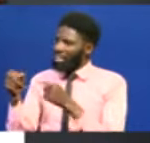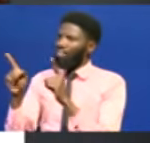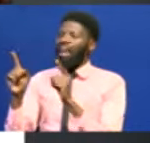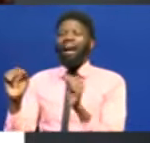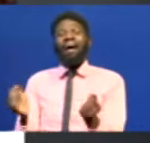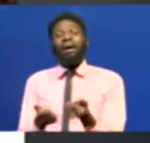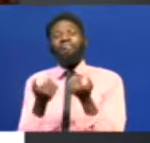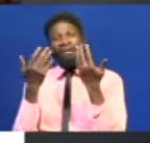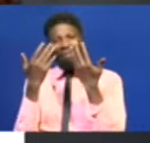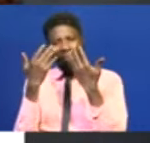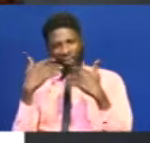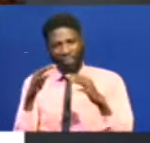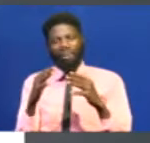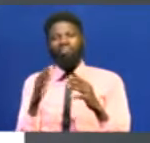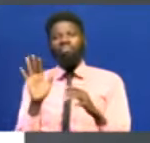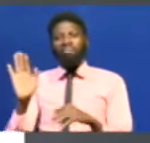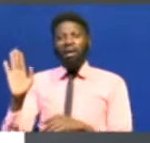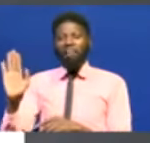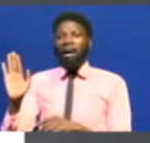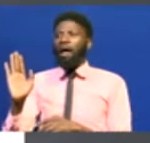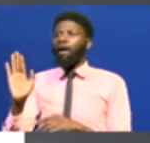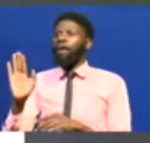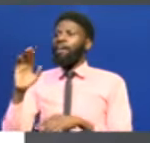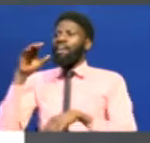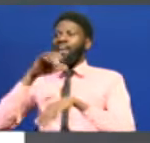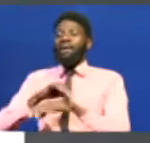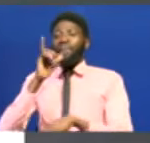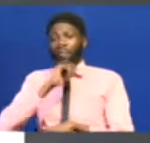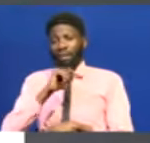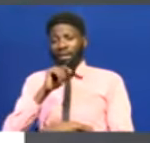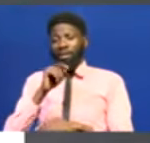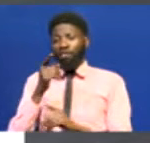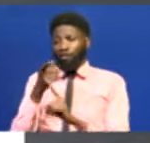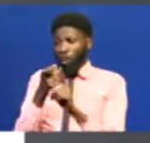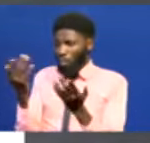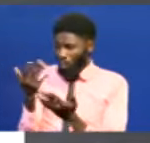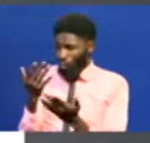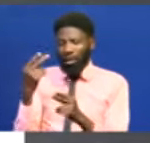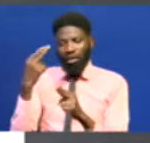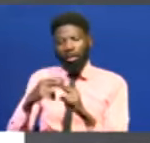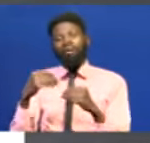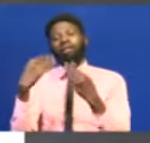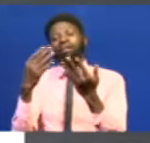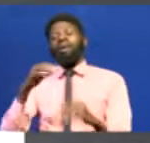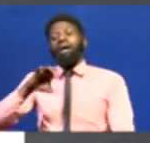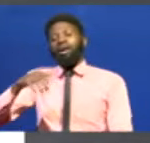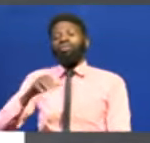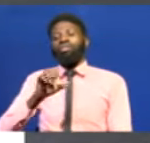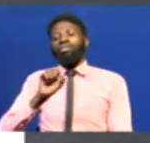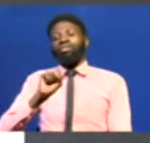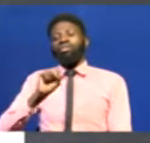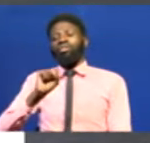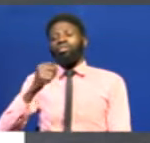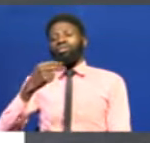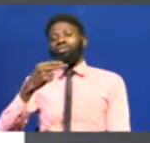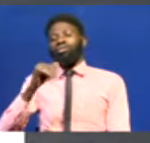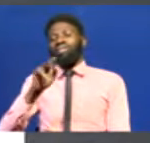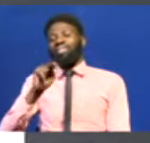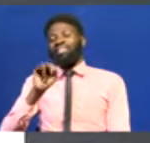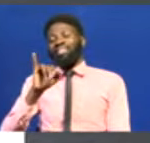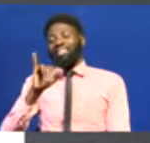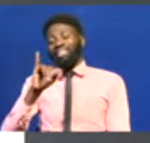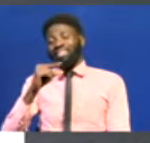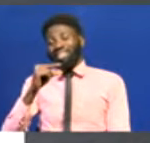mafanikio na kupewa jina baada ya mahali alipozaliwa, kaunti ya Shuyi. Sasa kaunti